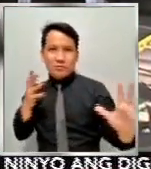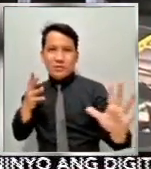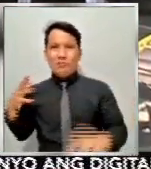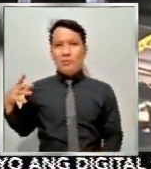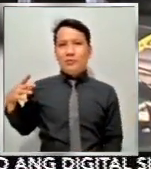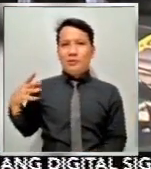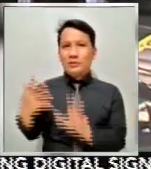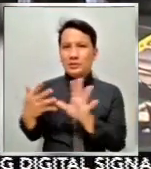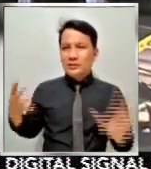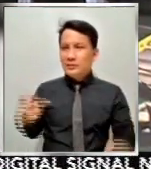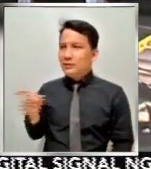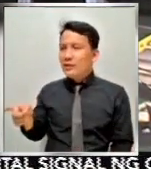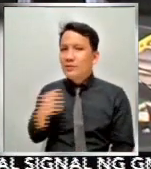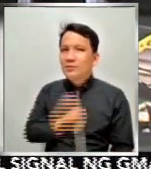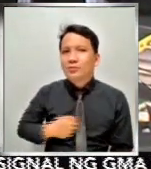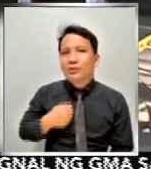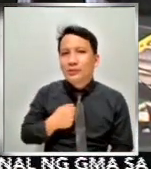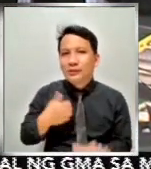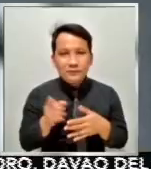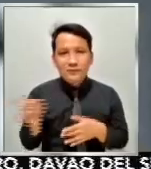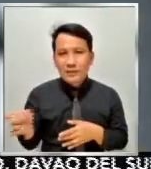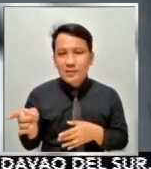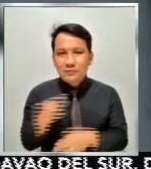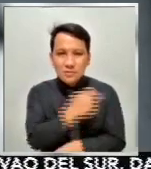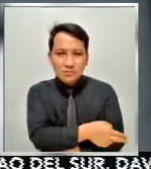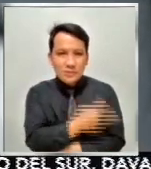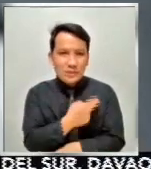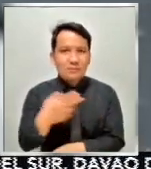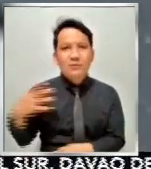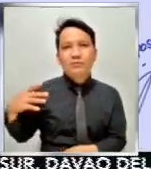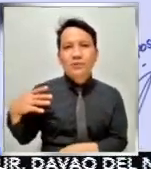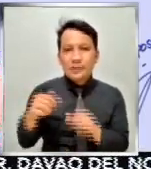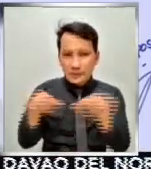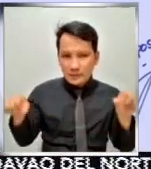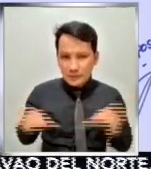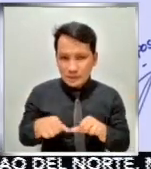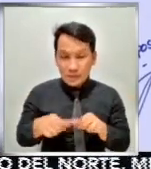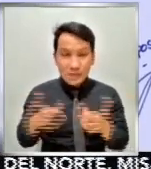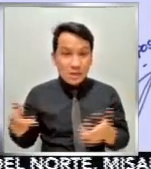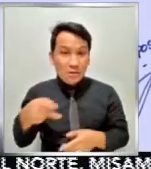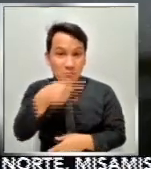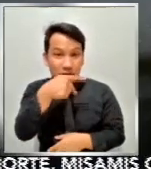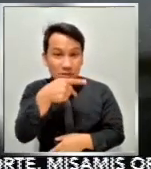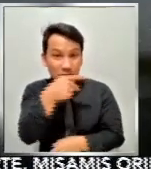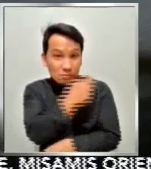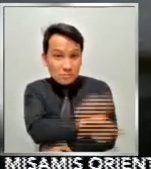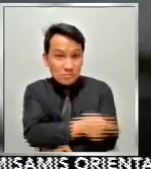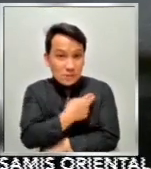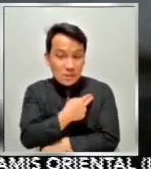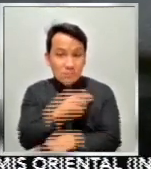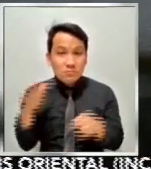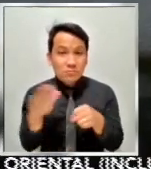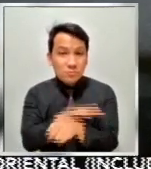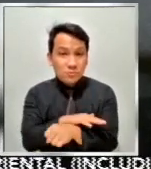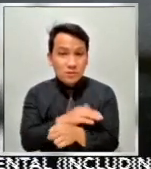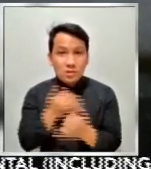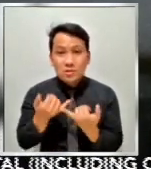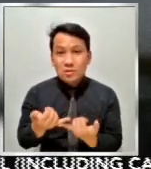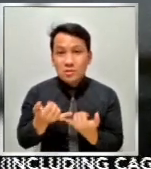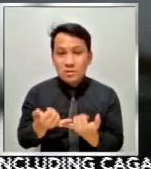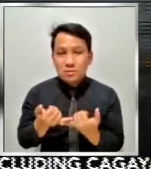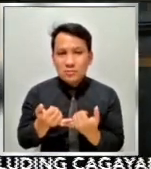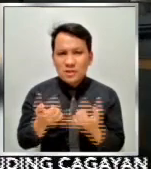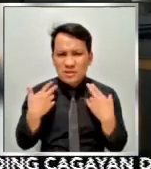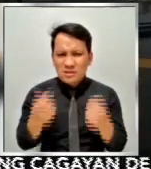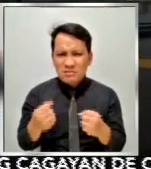na lang po yung nandun sa kategoring moderate at severe. Ang private hospitals bukod sa punuan na rin, kulang na rin ang healthcare